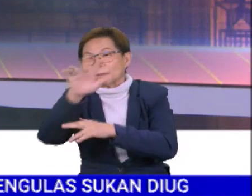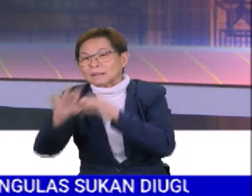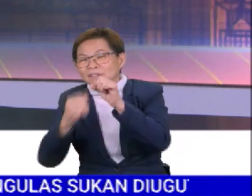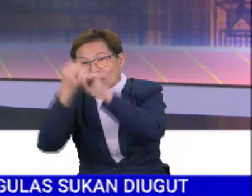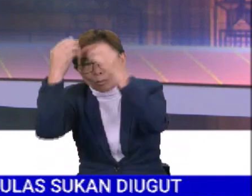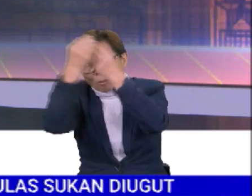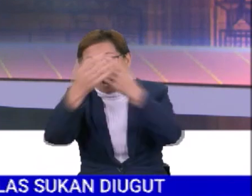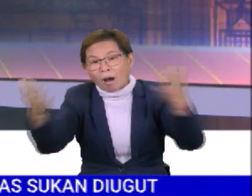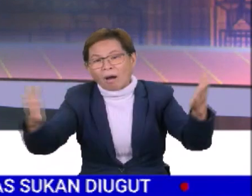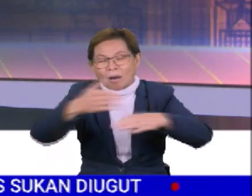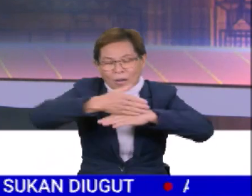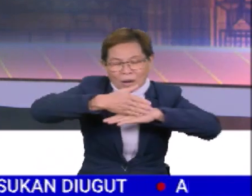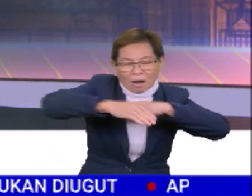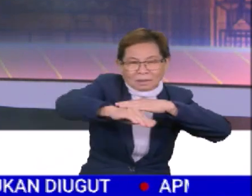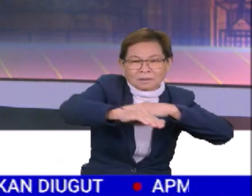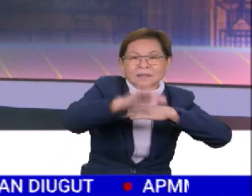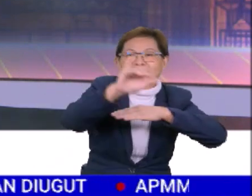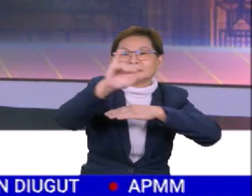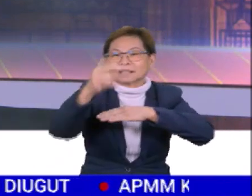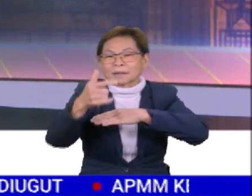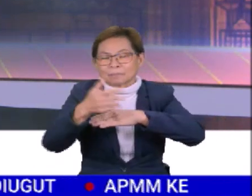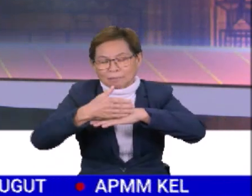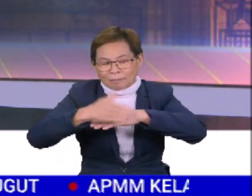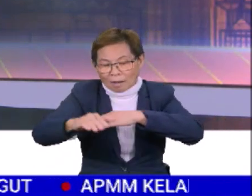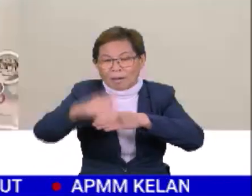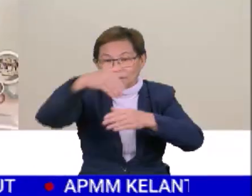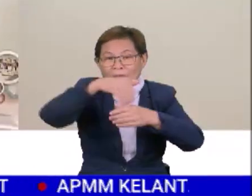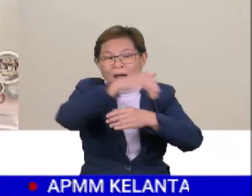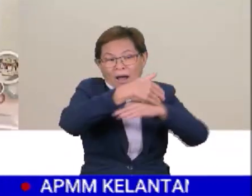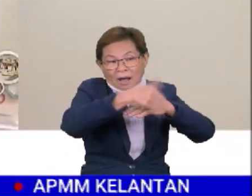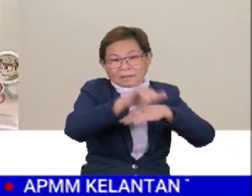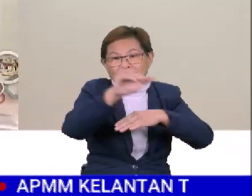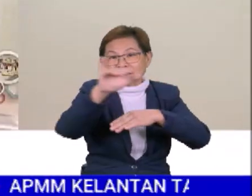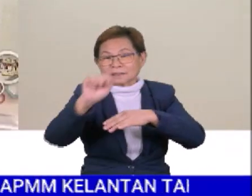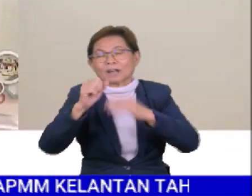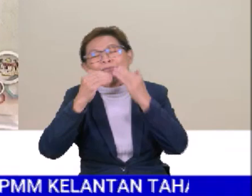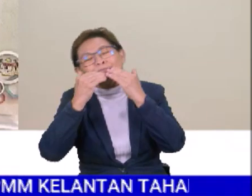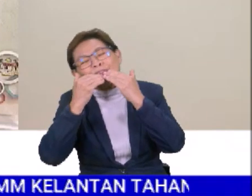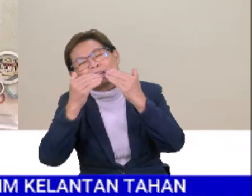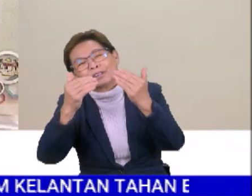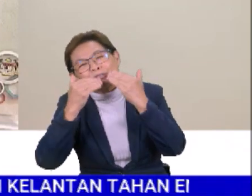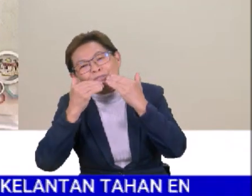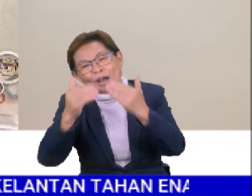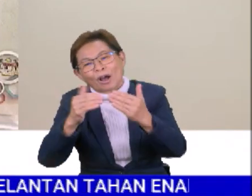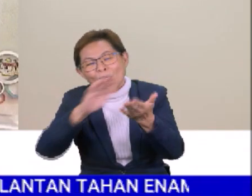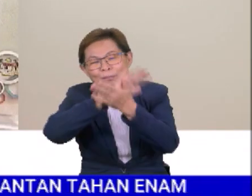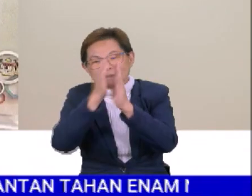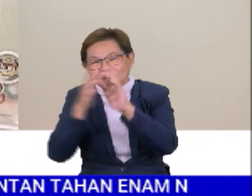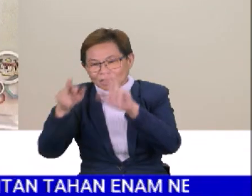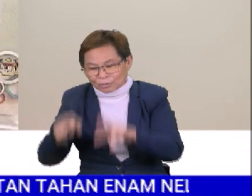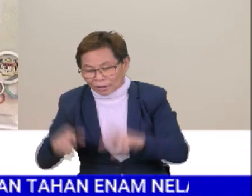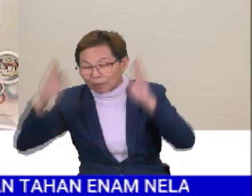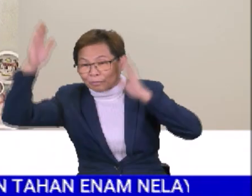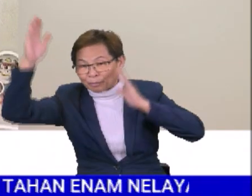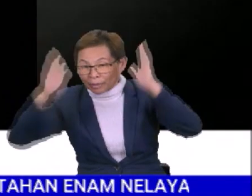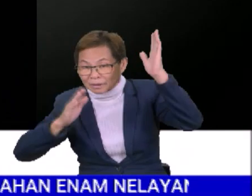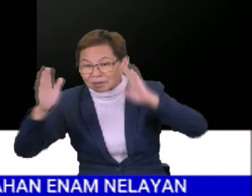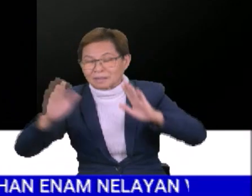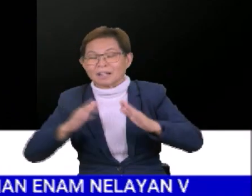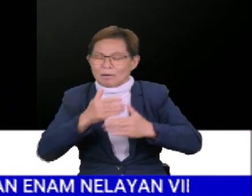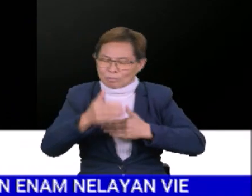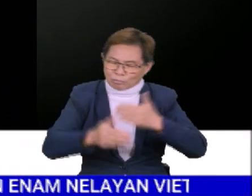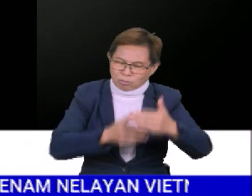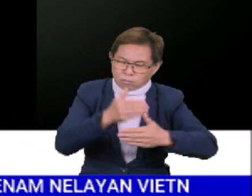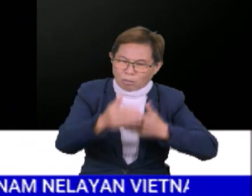tahun itu manusia hantaran di Instagramnya dalam hantaran sama beliau bersyukur meraih ke warga negara Malaysia di tak mengakui